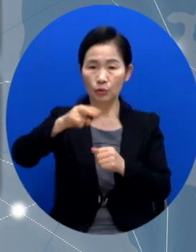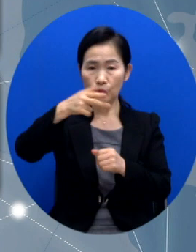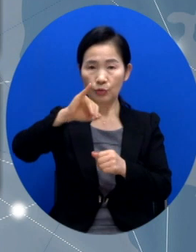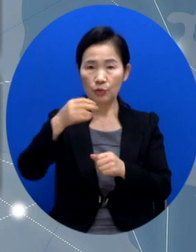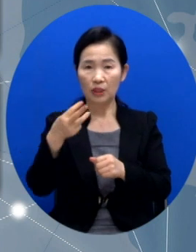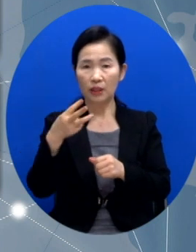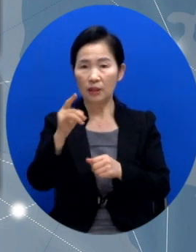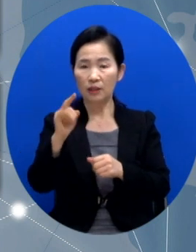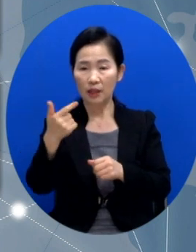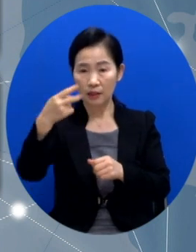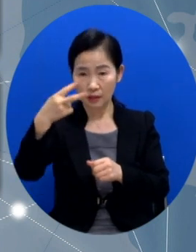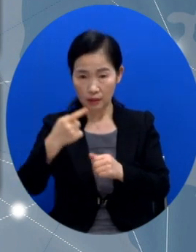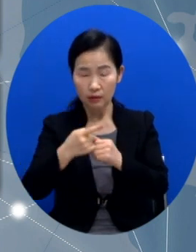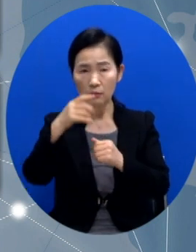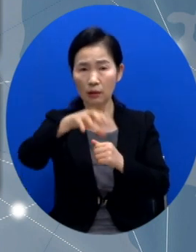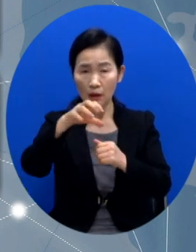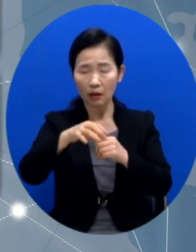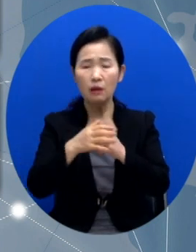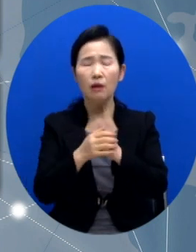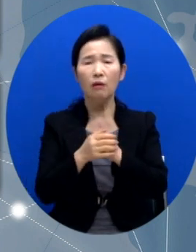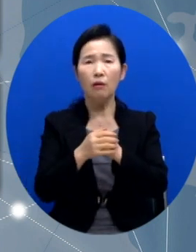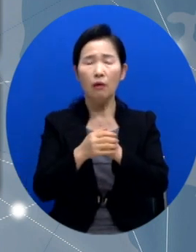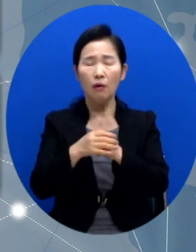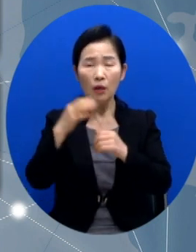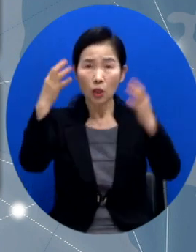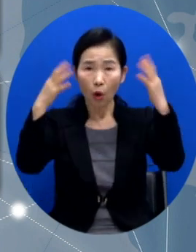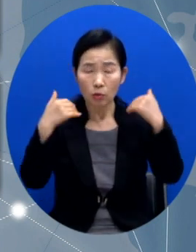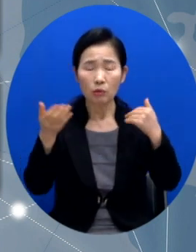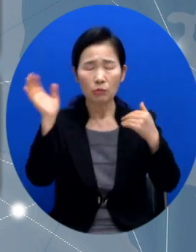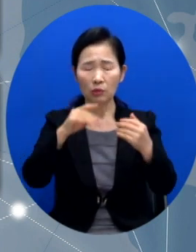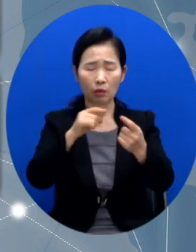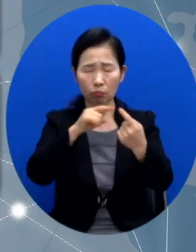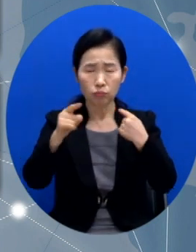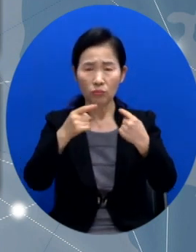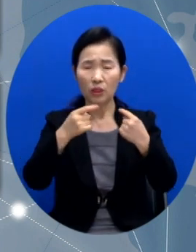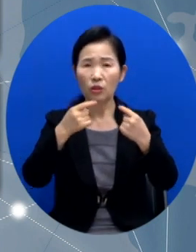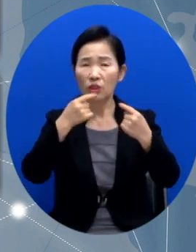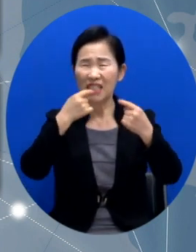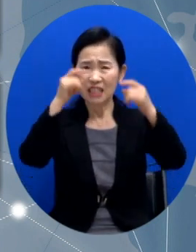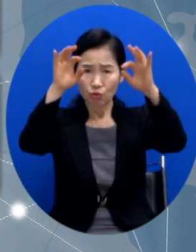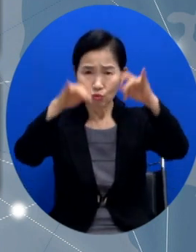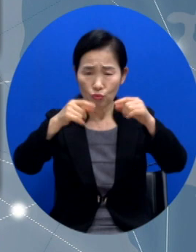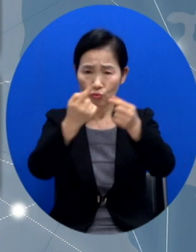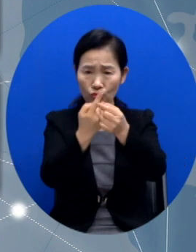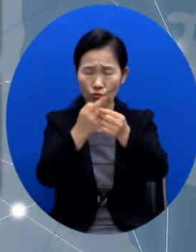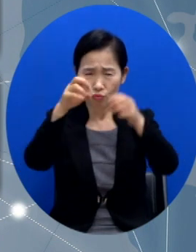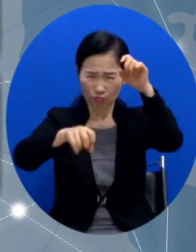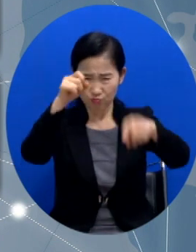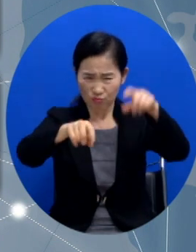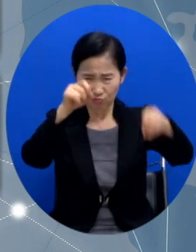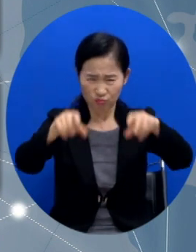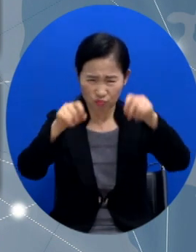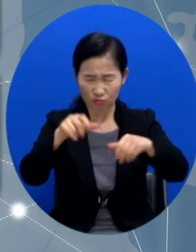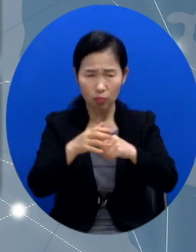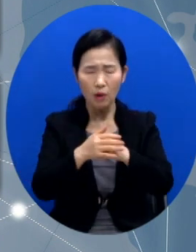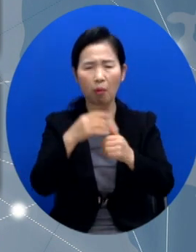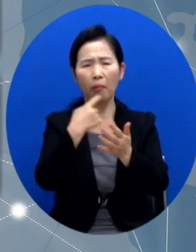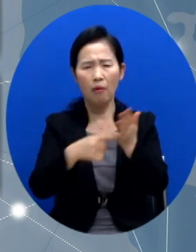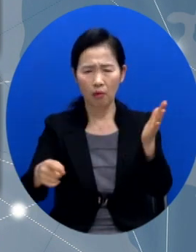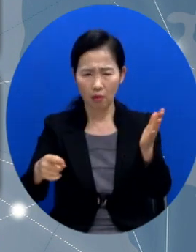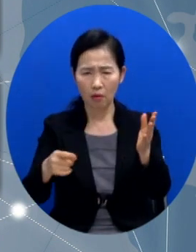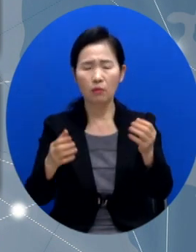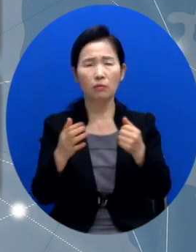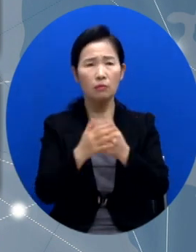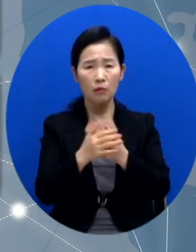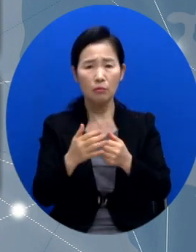북단 지역에서 한여름에 우박이 떨어져 농장이 큰 피해를 받습니다. 남반구에 있는 뉴질랜드에서 한여름에 우박이 내린